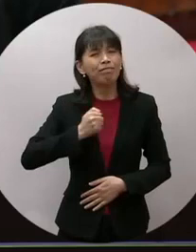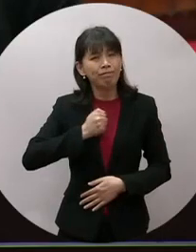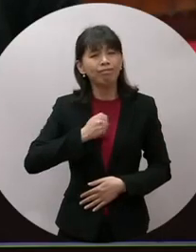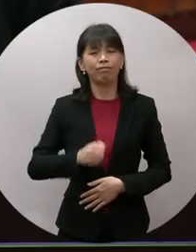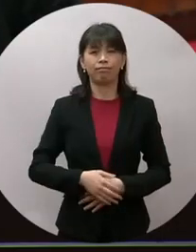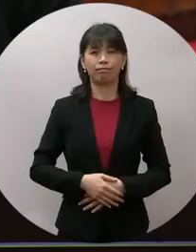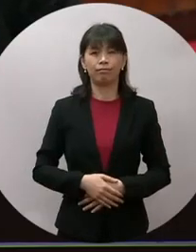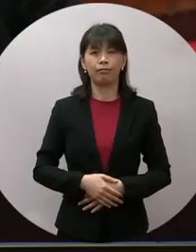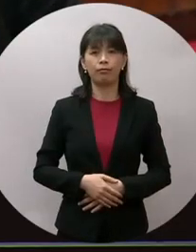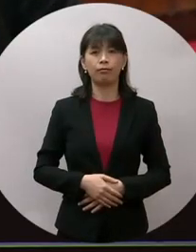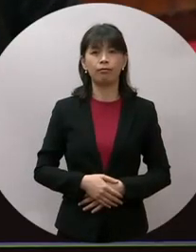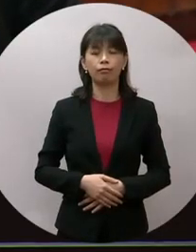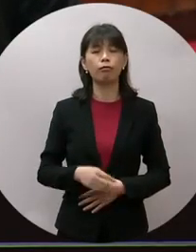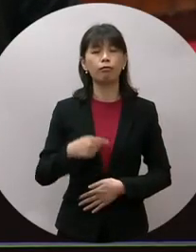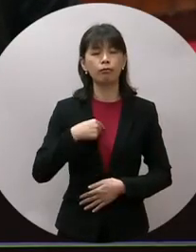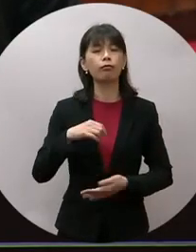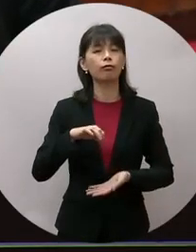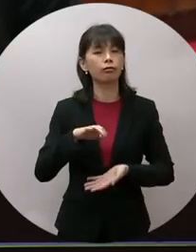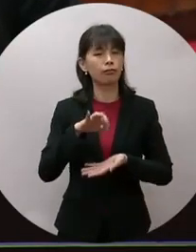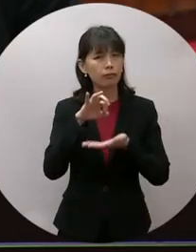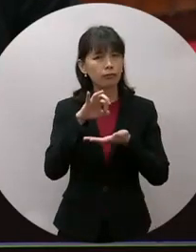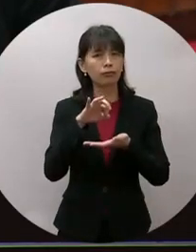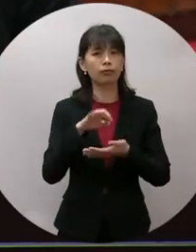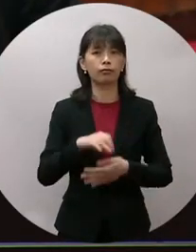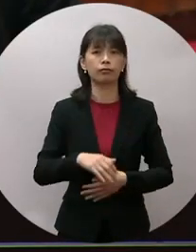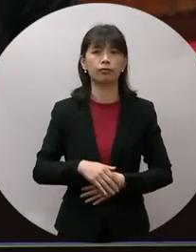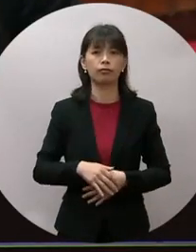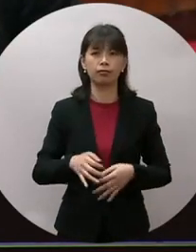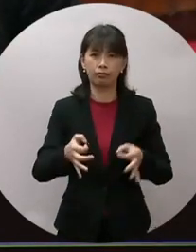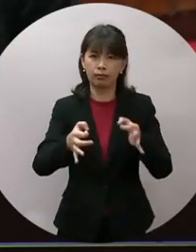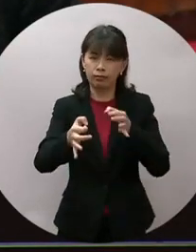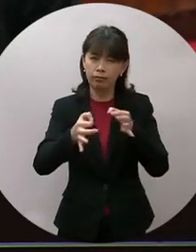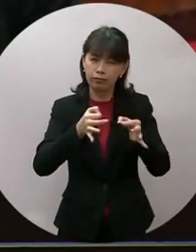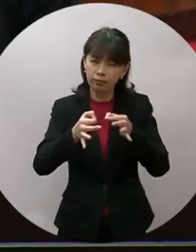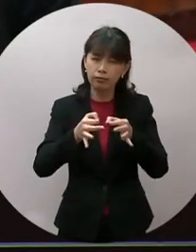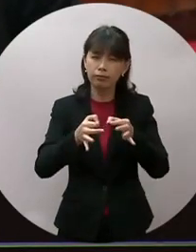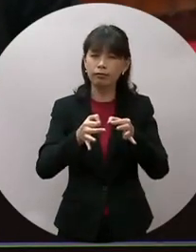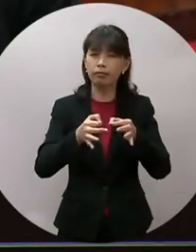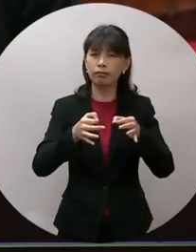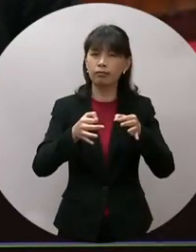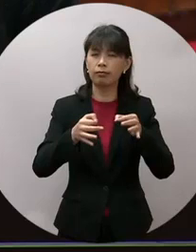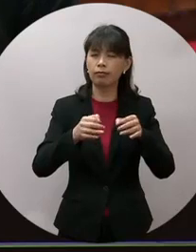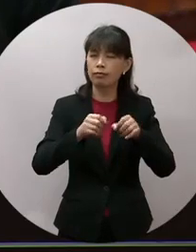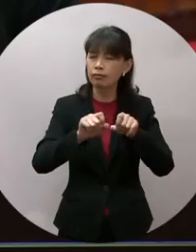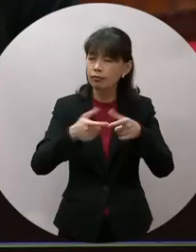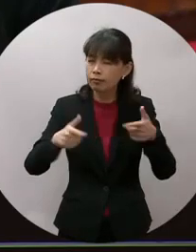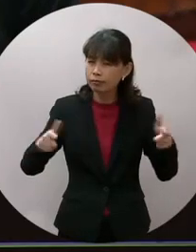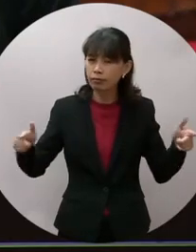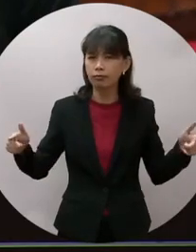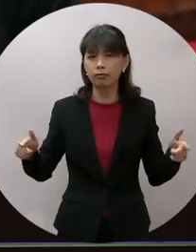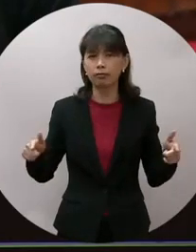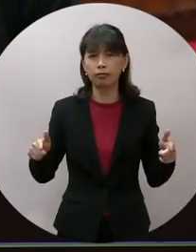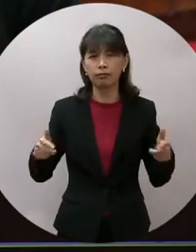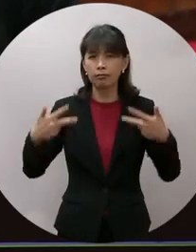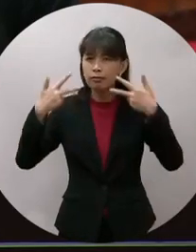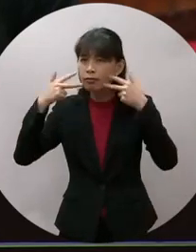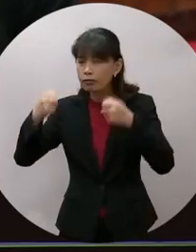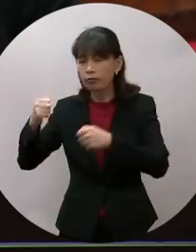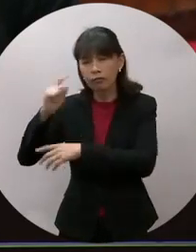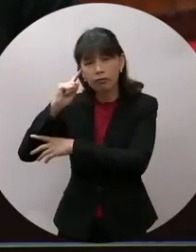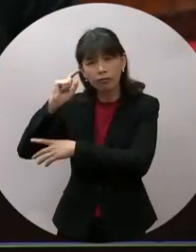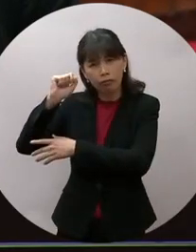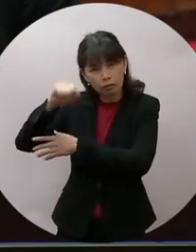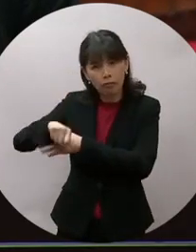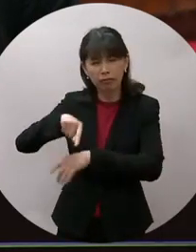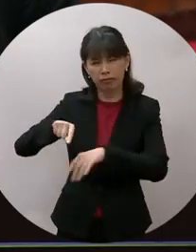所以我在这个地方其实只是要提出，其实任何产业的发展无关乎所谓的部落同意机制，